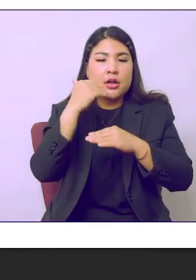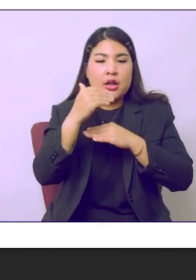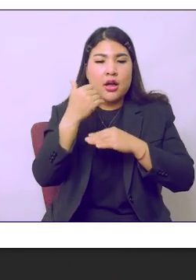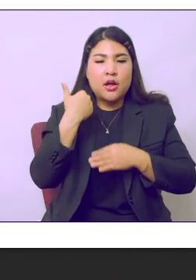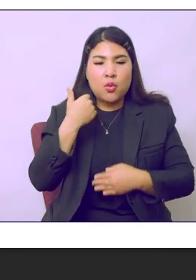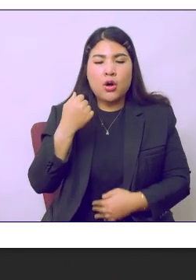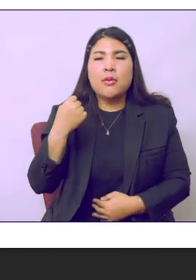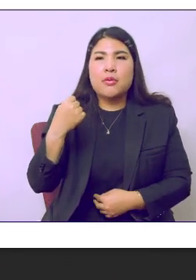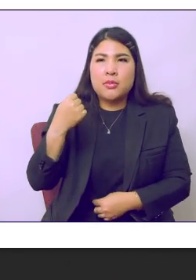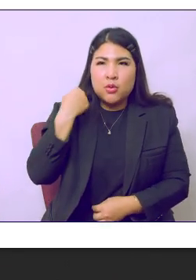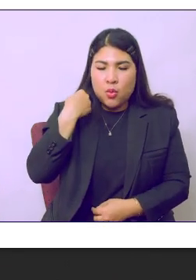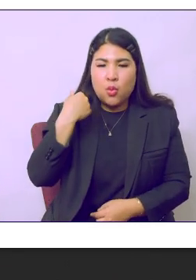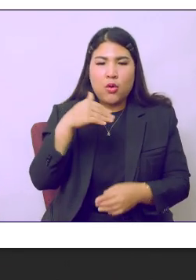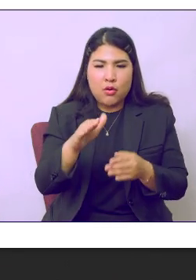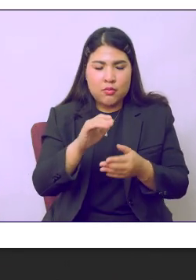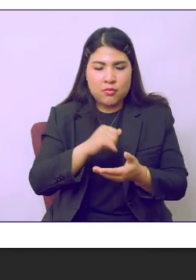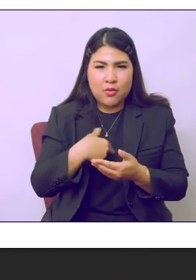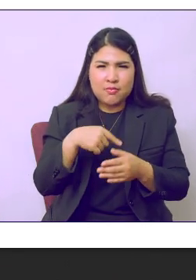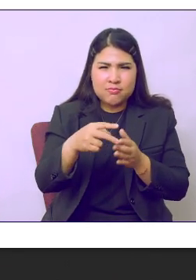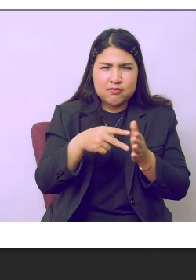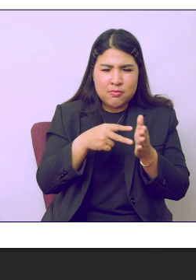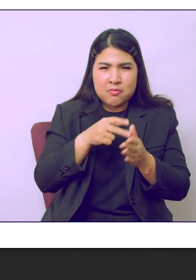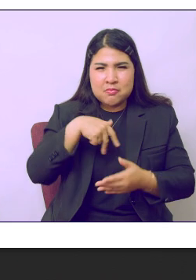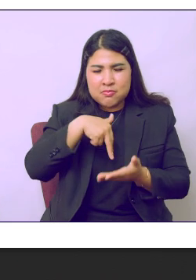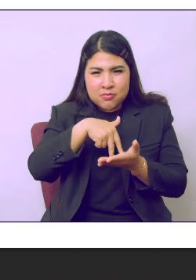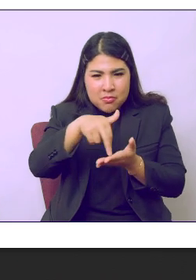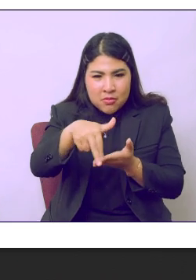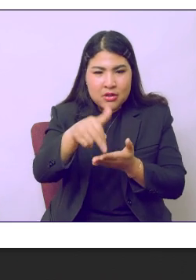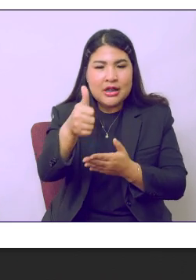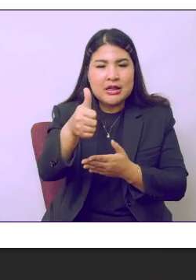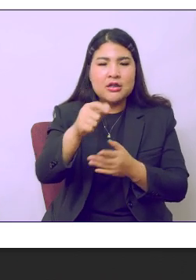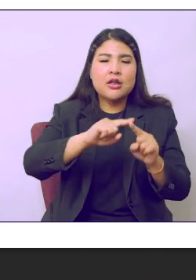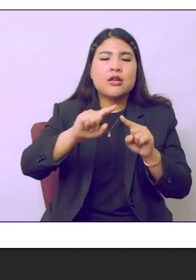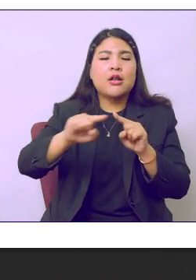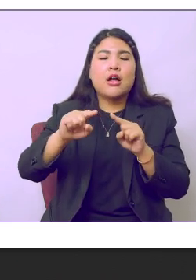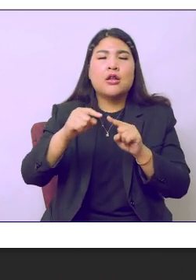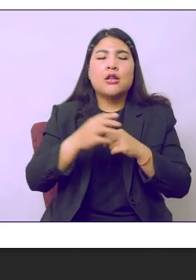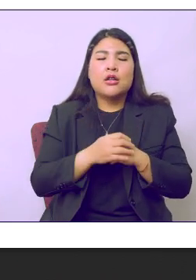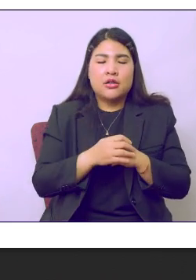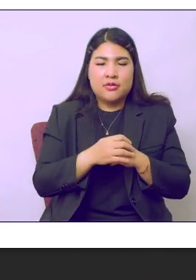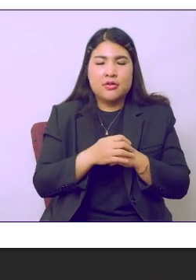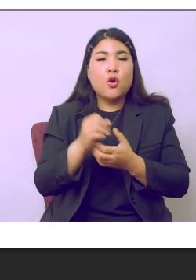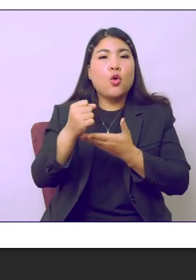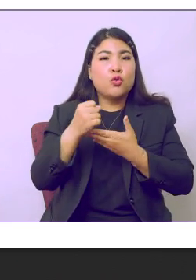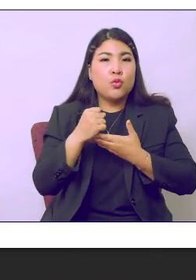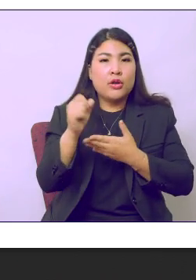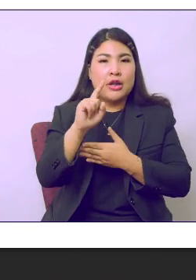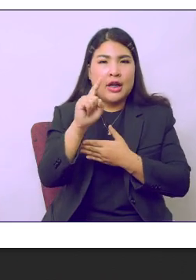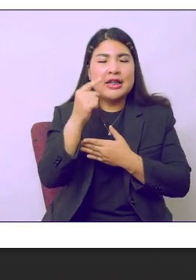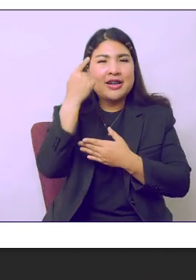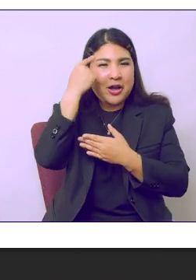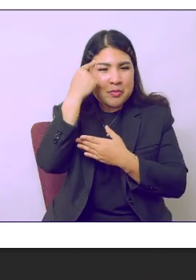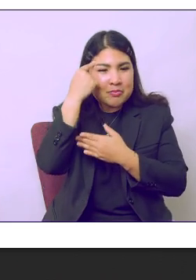อ่ามีการเคลื่อนไหวได้อย่างคล่องแคล้วมากขึ้นนะครับแล้วก็โยคะนะครับยังช่วยนะครับพัฒนา